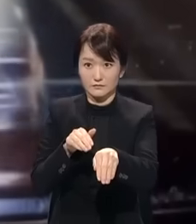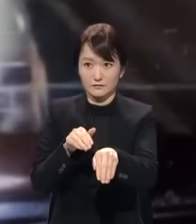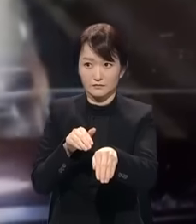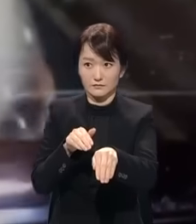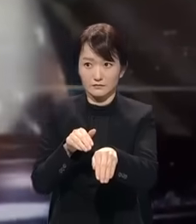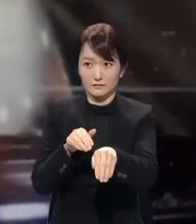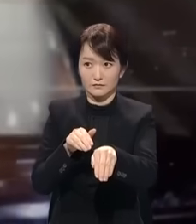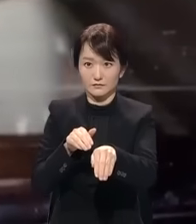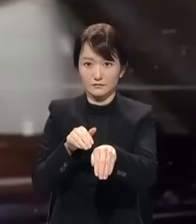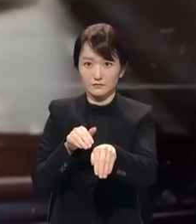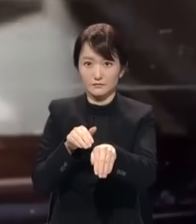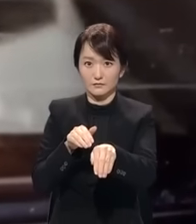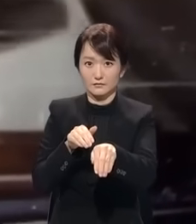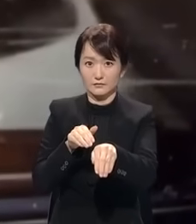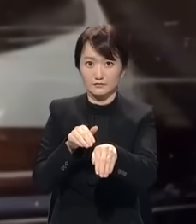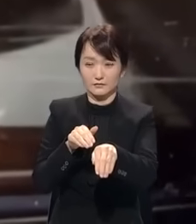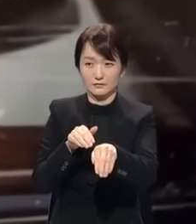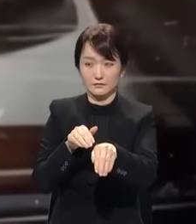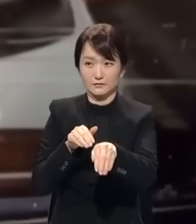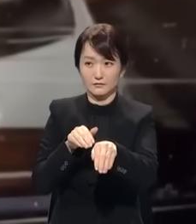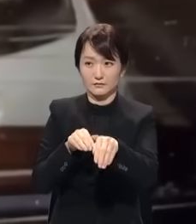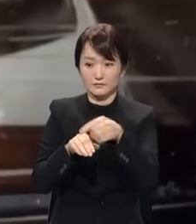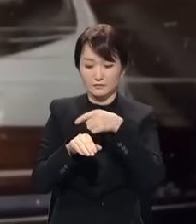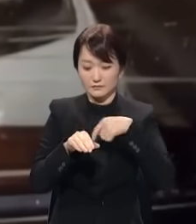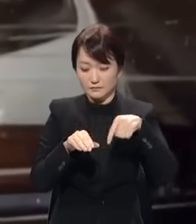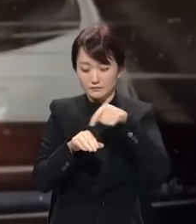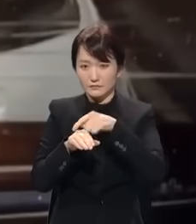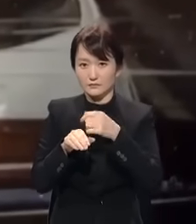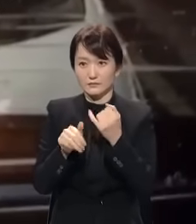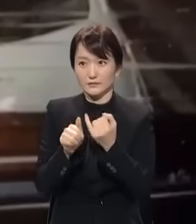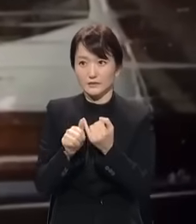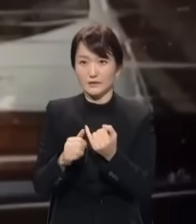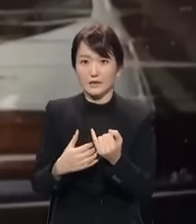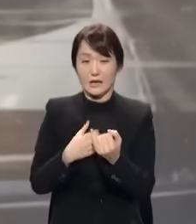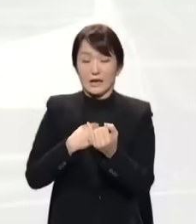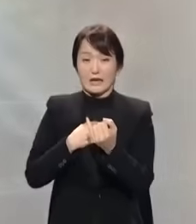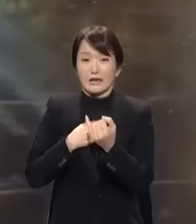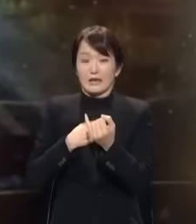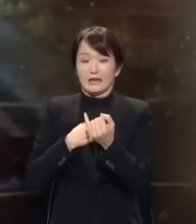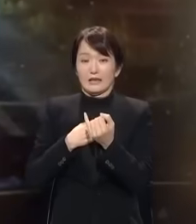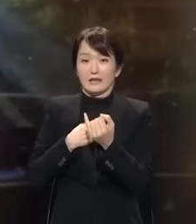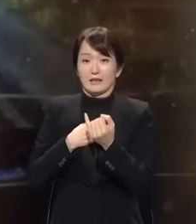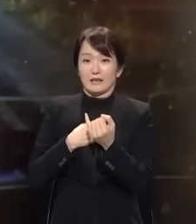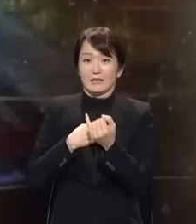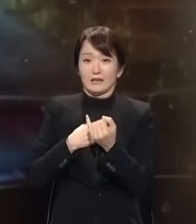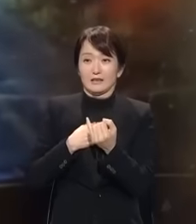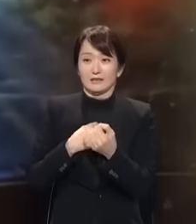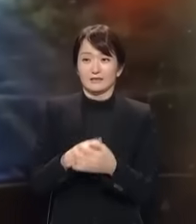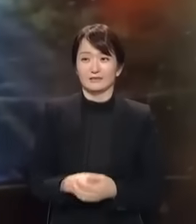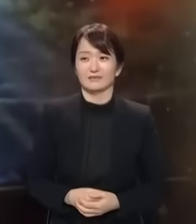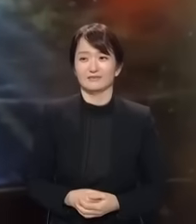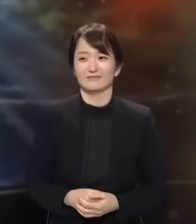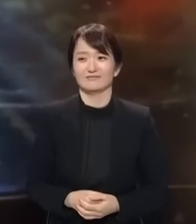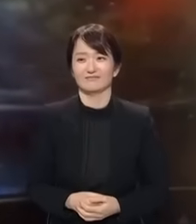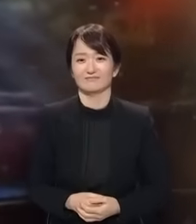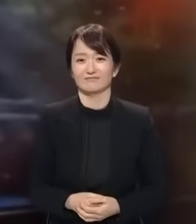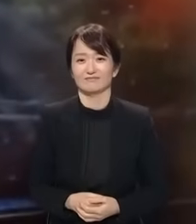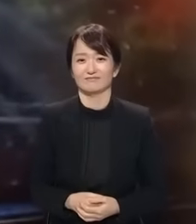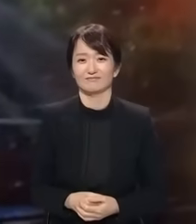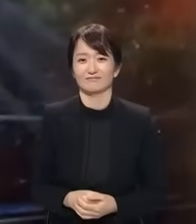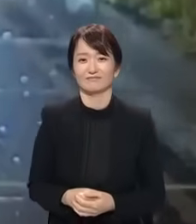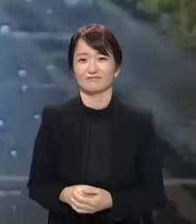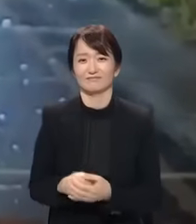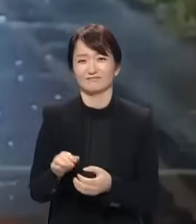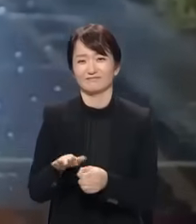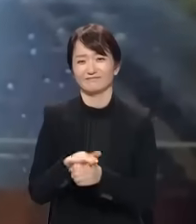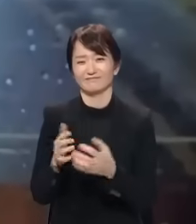앞차를 들이받고 맙니다. 그리고 차 안에서는 살짝 놀란 두 남녀의 모습이 보이죠? 아이, 진짜 짜증나! 네, 사랑이 흘러넘칠